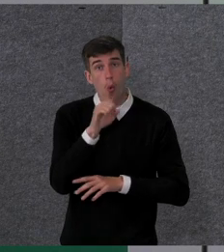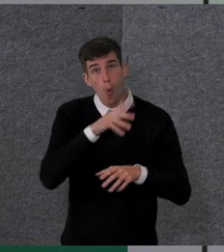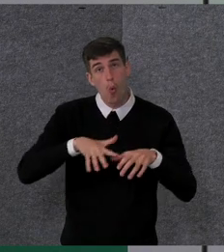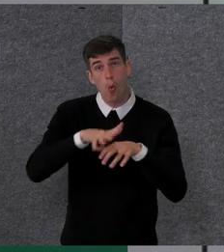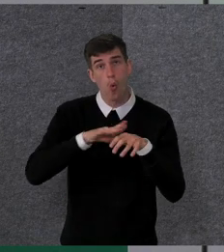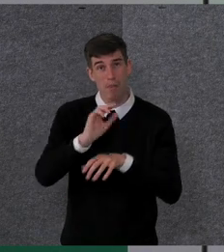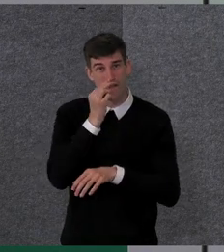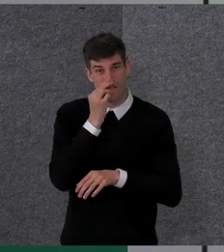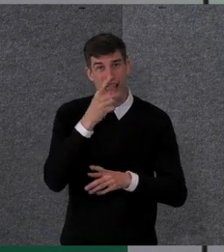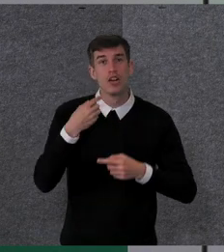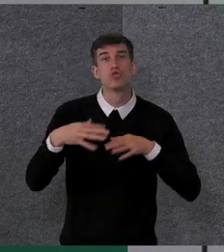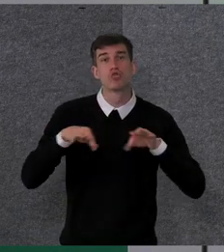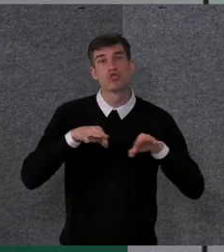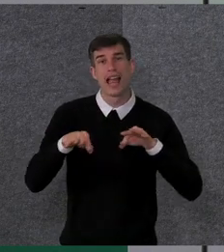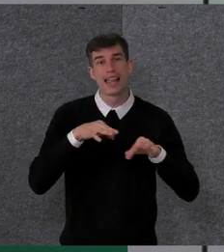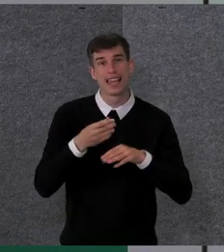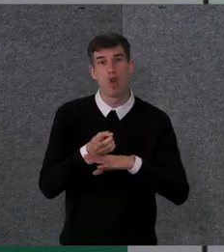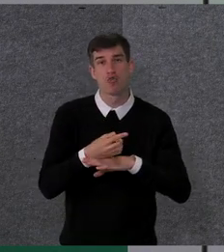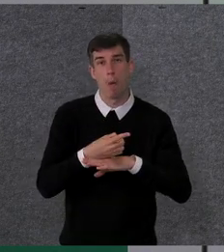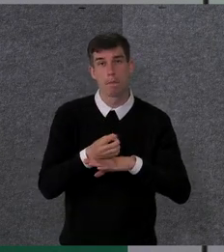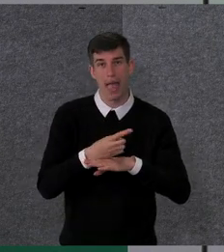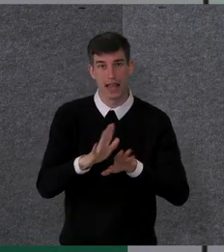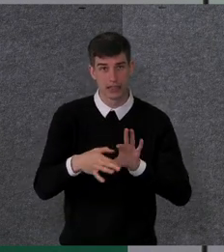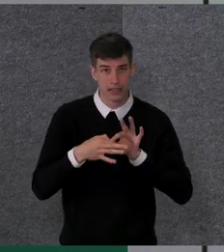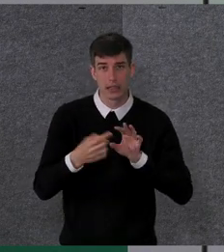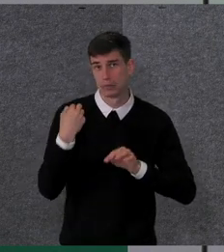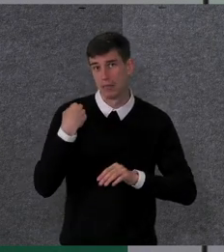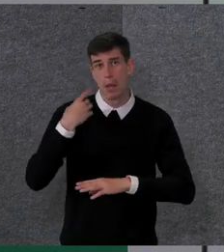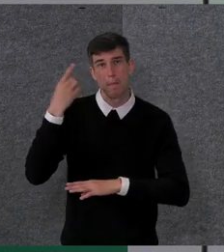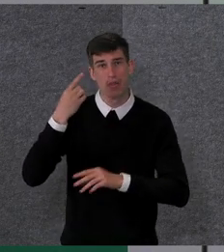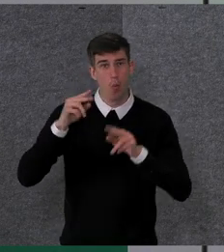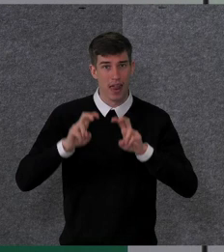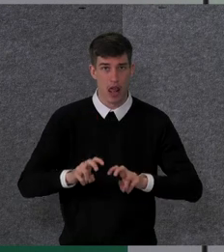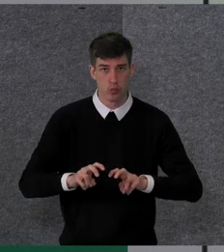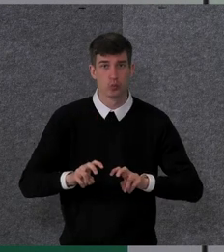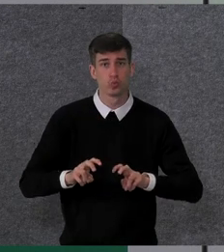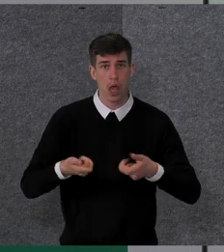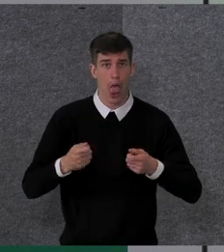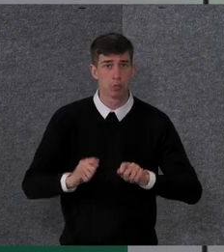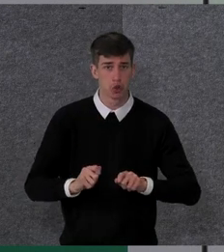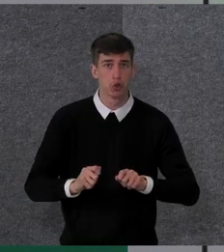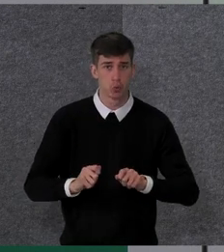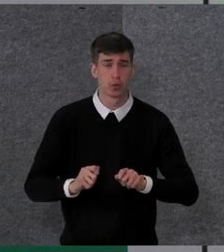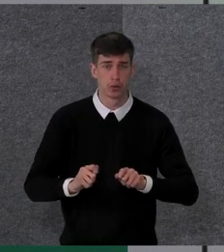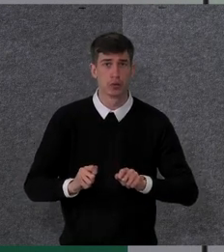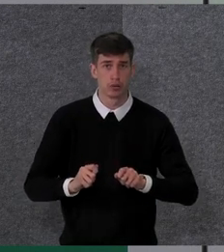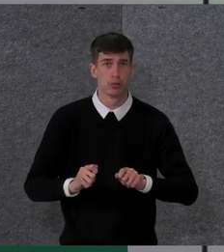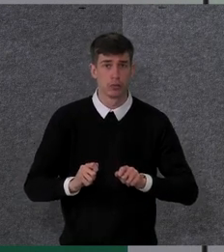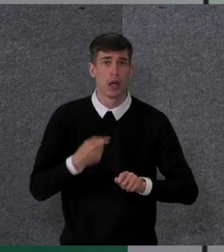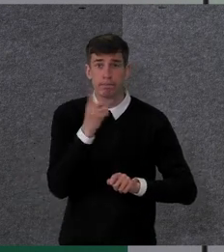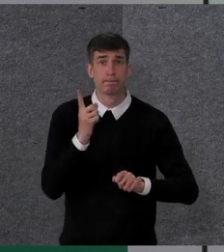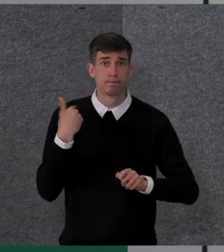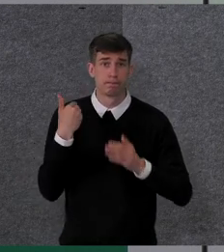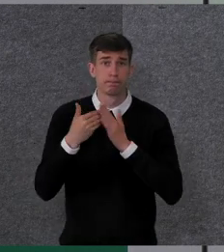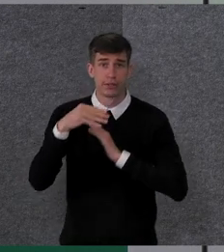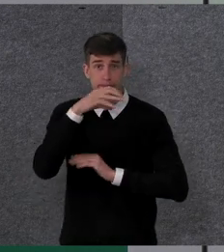einen Prozess, der nennt sich Strategischer Kompass. Da gab es jetzt eine Bedrohungsanalyse, die ist auch abgeschlossen, die wird aber unter Verschluss gehalten,